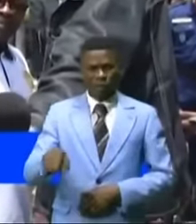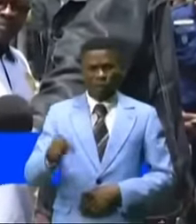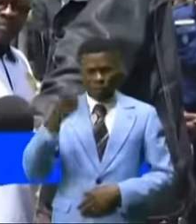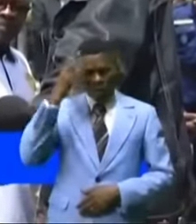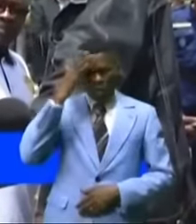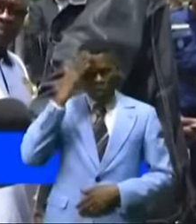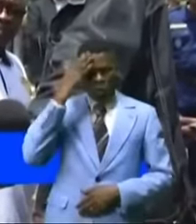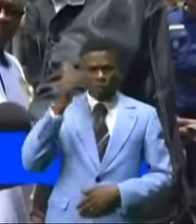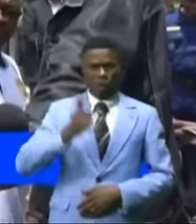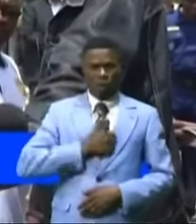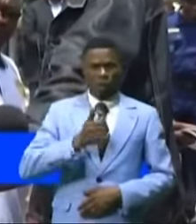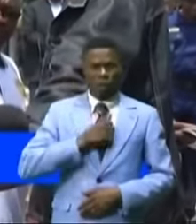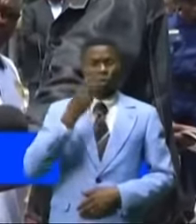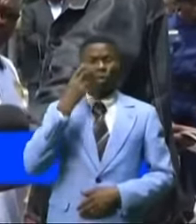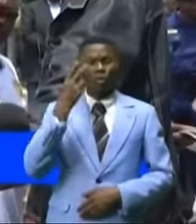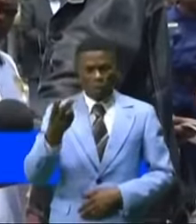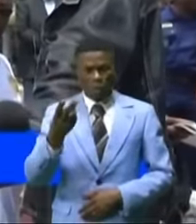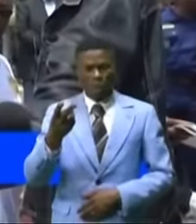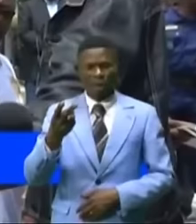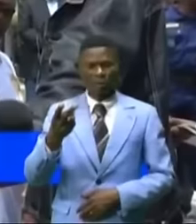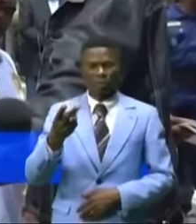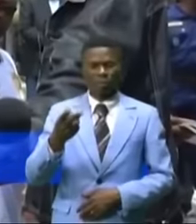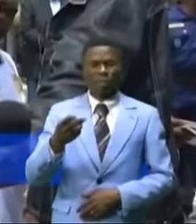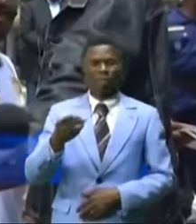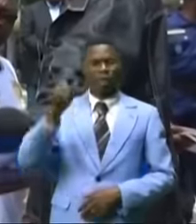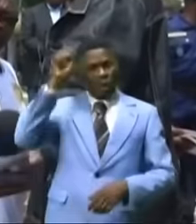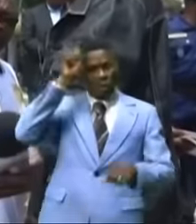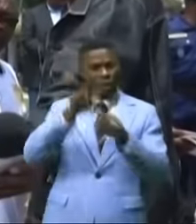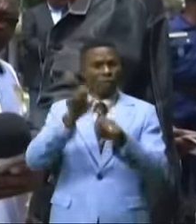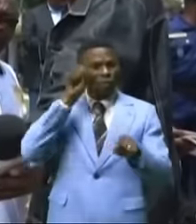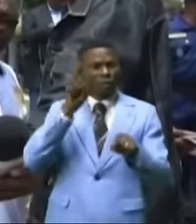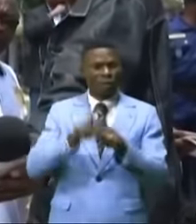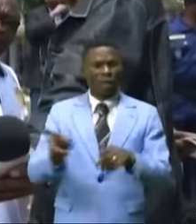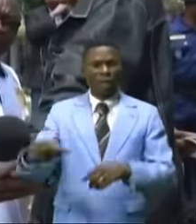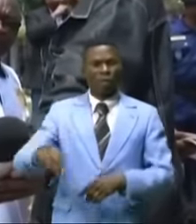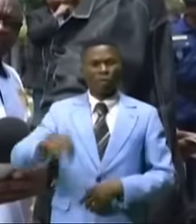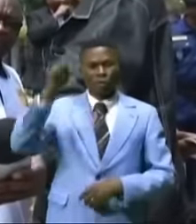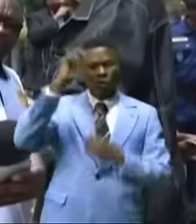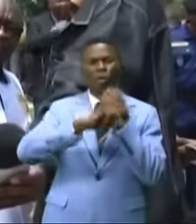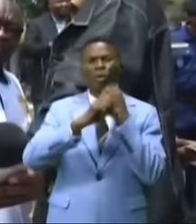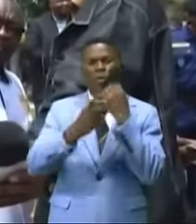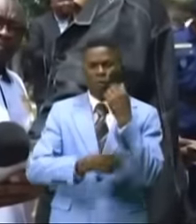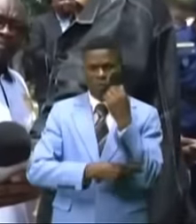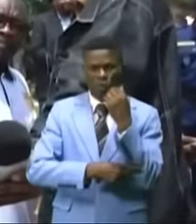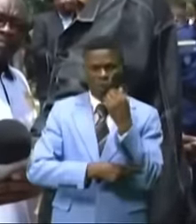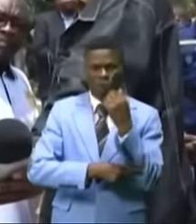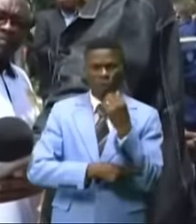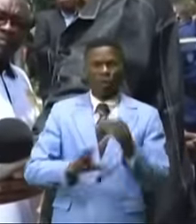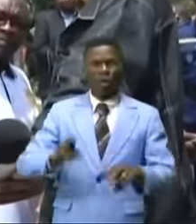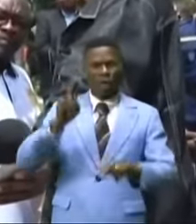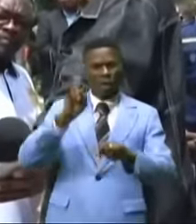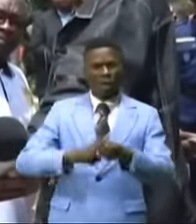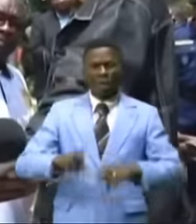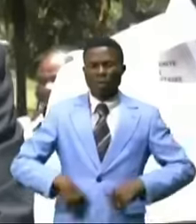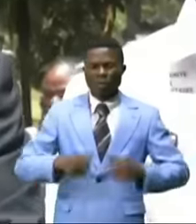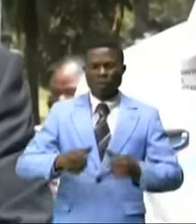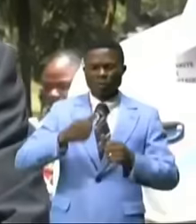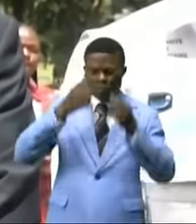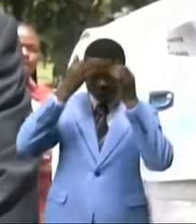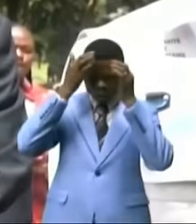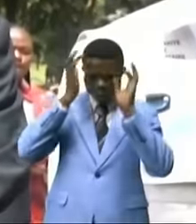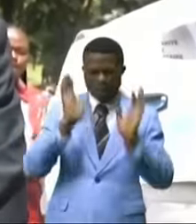rendre compte ô combien les frères et sœurs de la province du Nord Kivu vivent dans une précarité